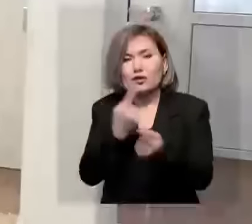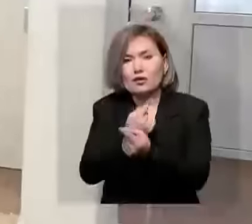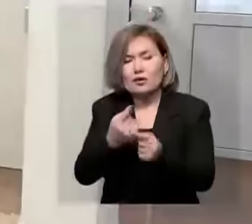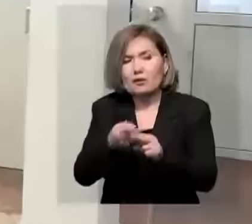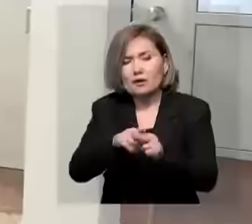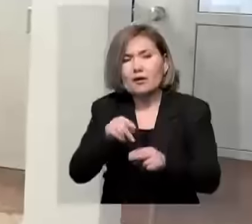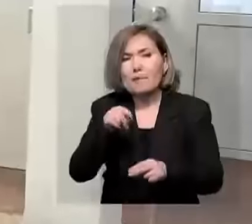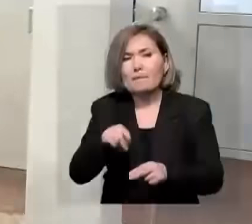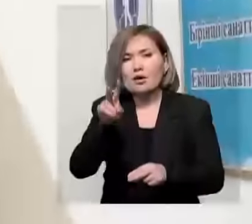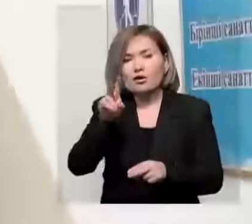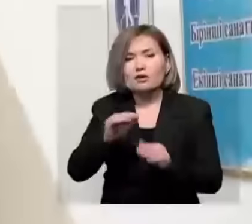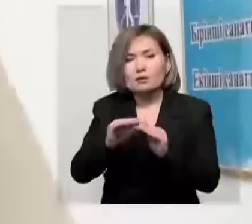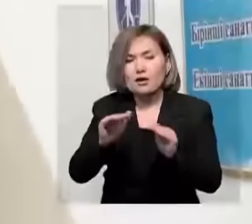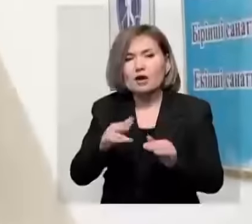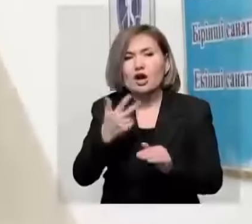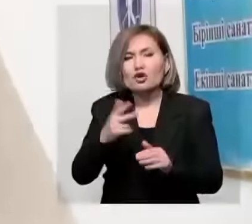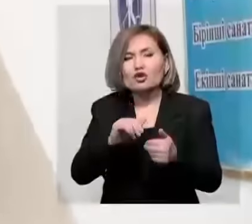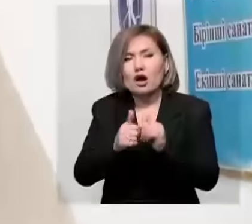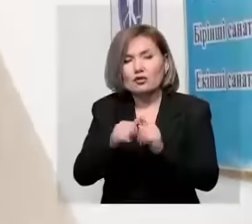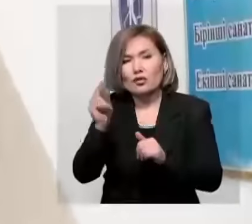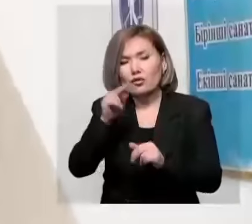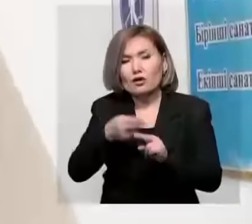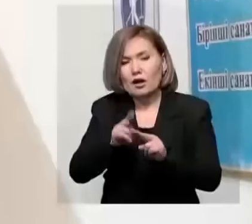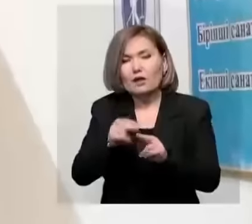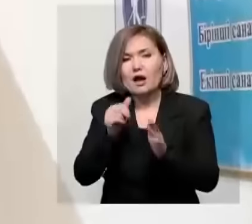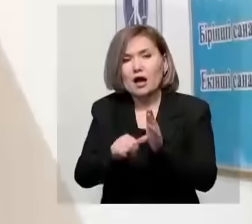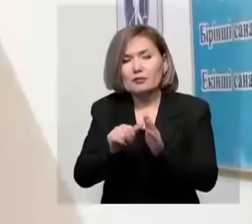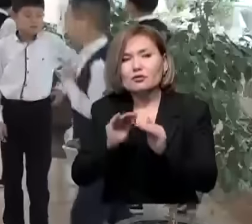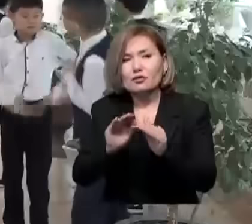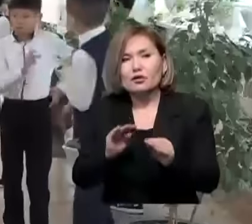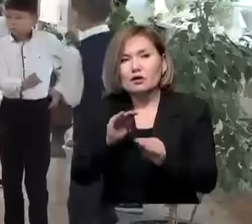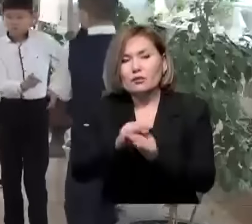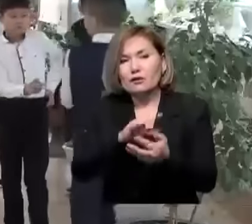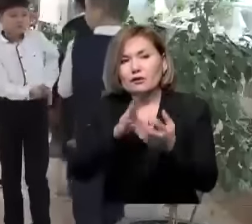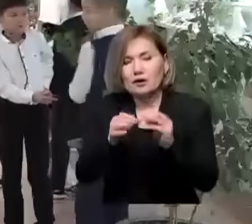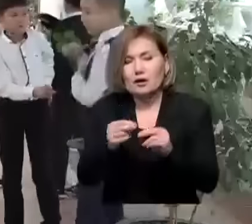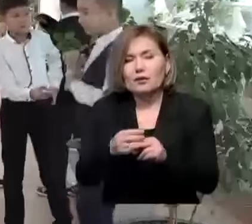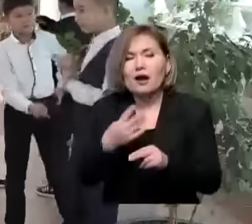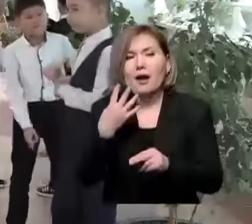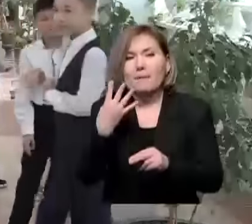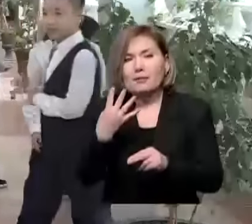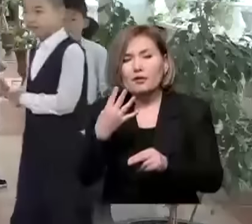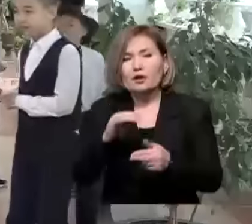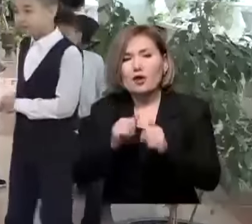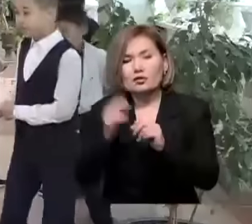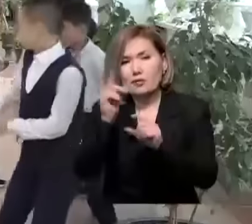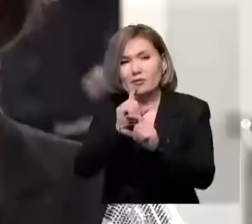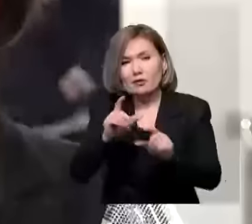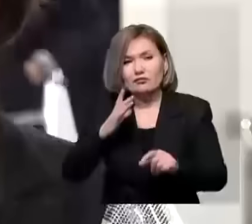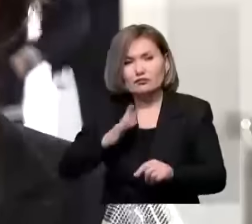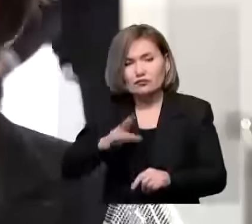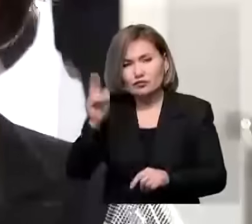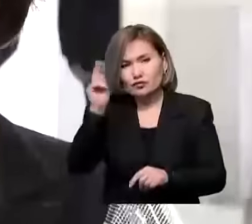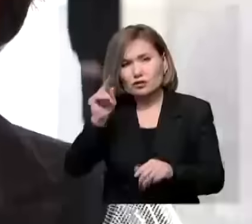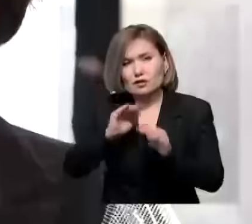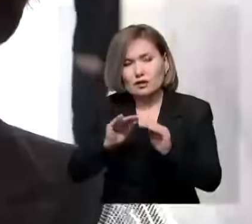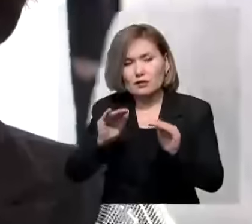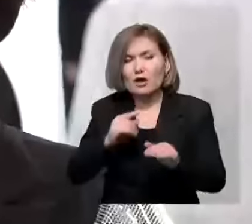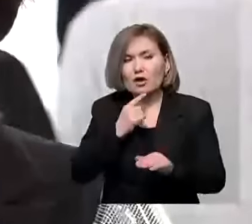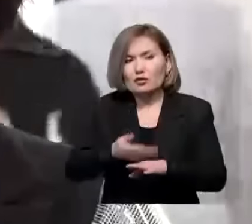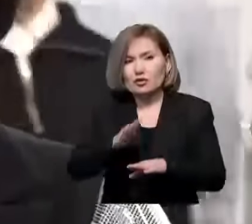1200 бала 3 ауысымда оқитын, енді оларға тағы 600 оқушы қосылды. Соның кесірінде мектеп 4 ауысымдық жүйеде жұмыс істеп жатыр. Қиыншылық